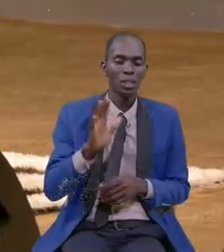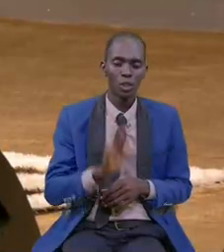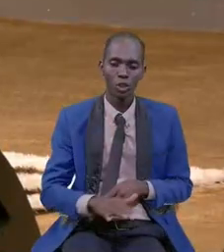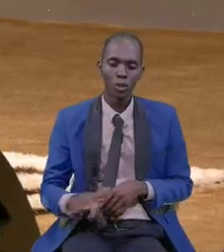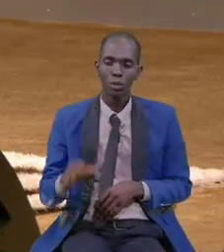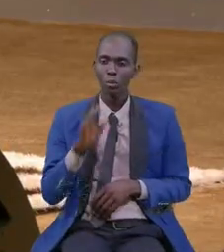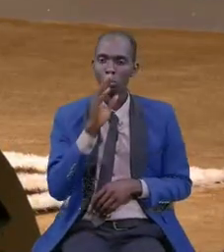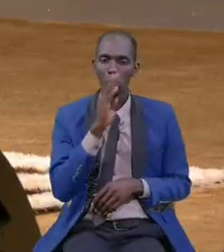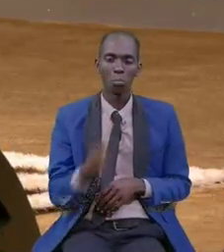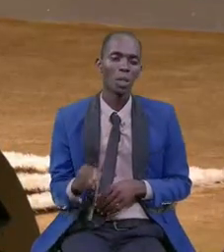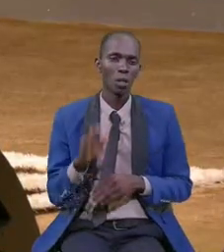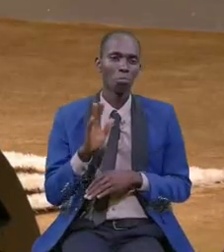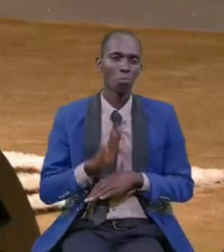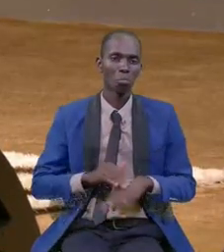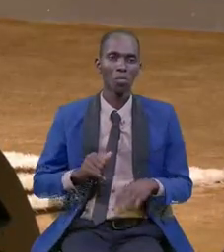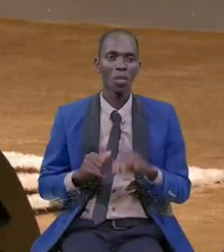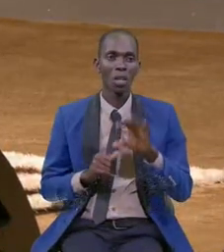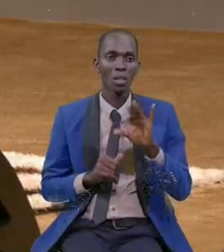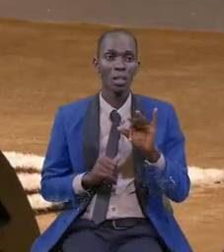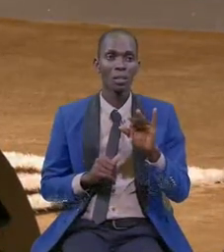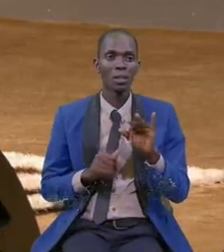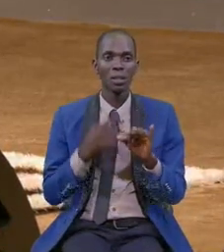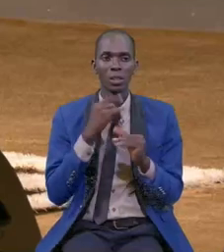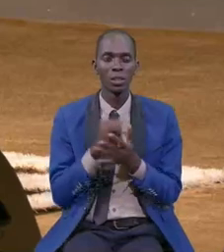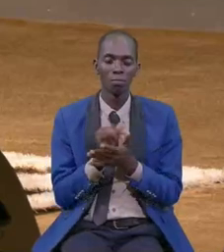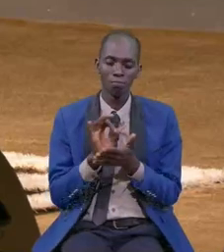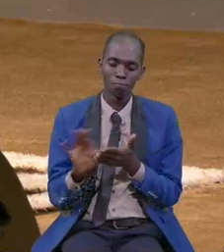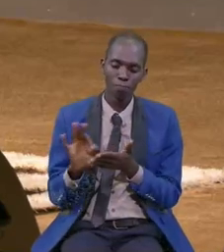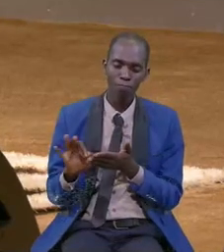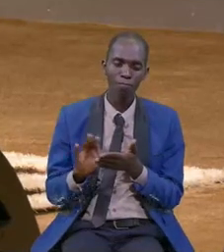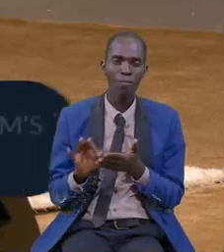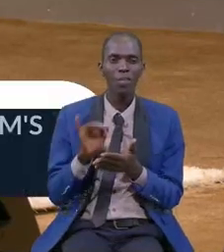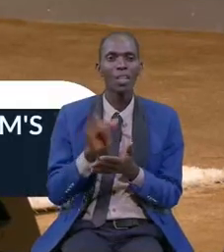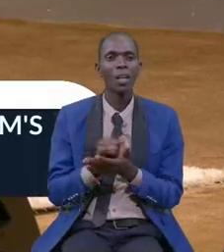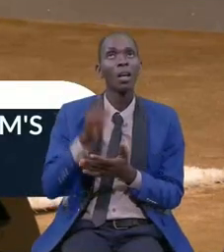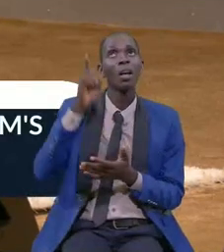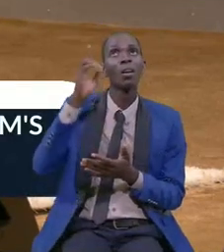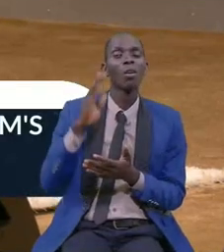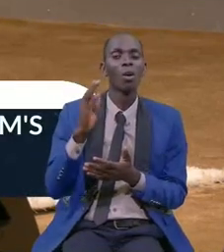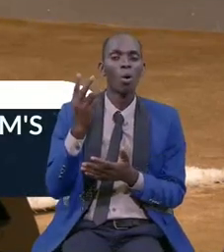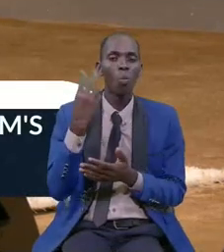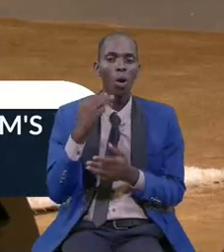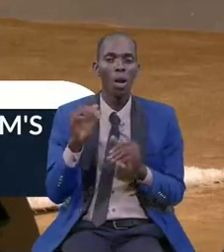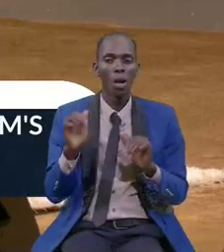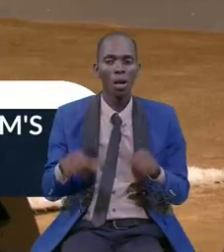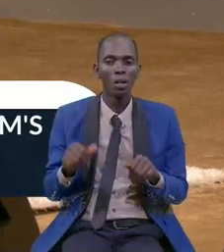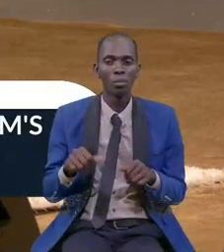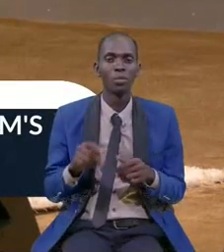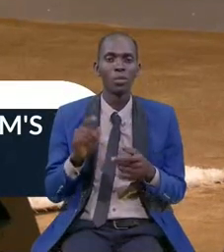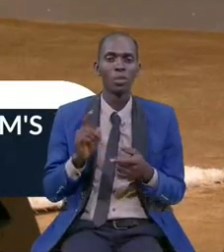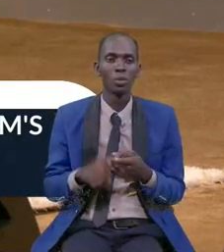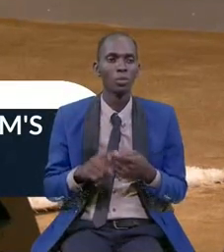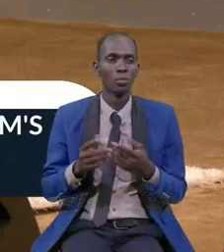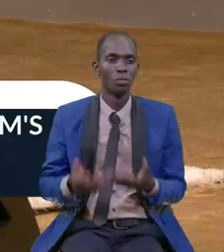postérité verset 19 il pensait que Dieu est puissant même pour